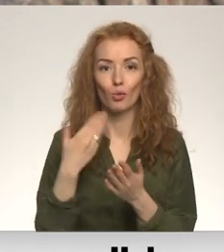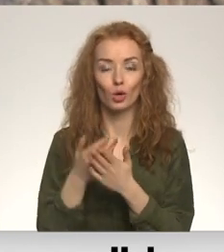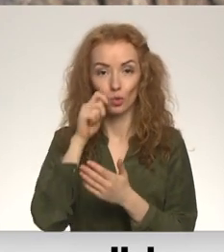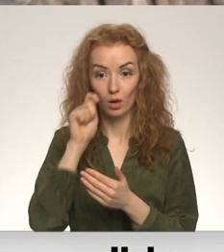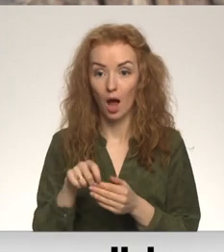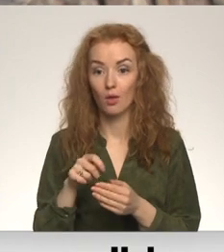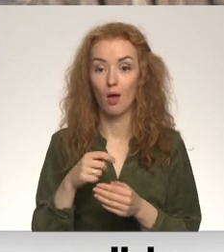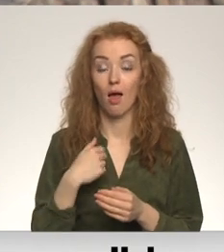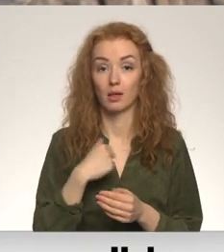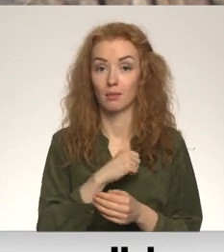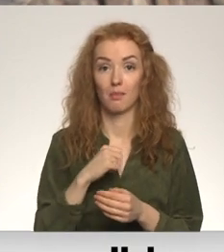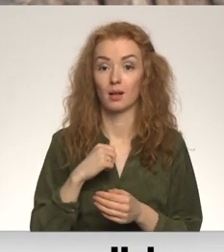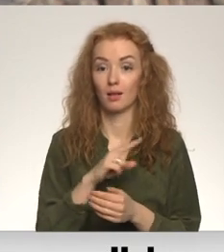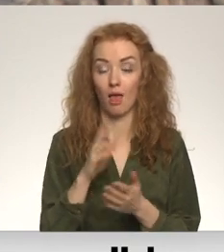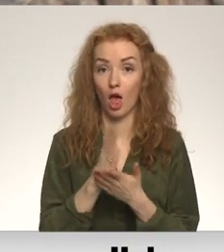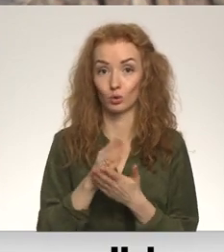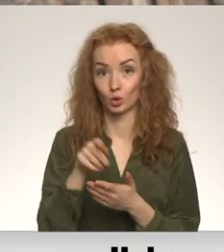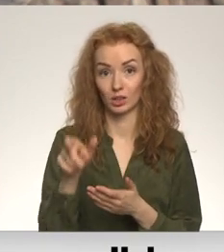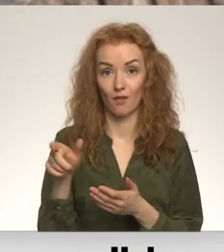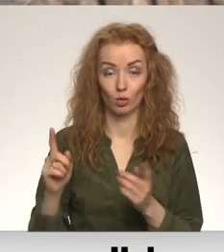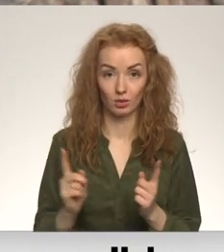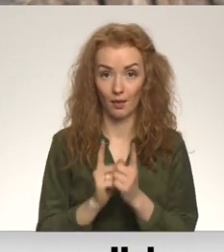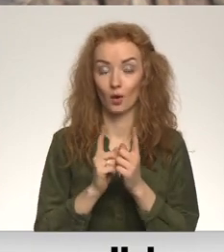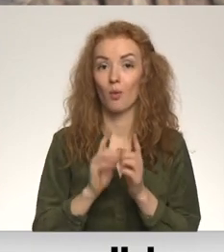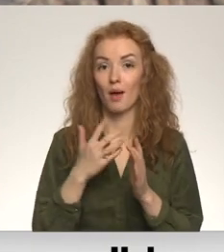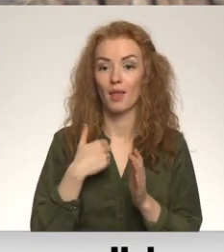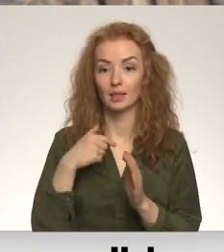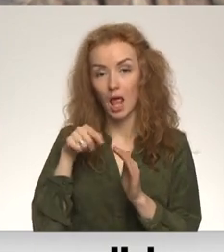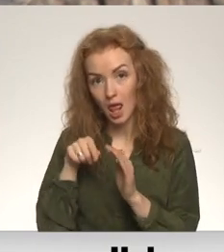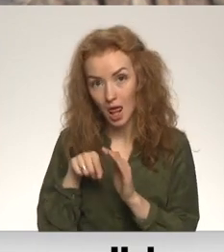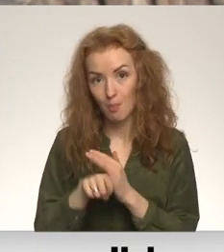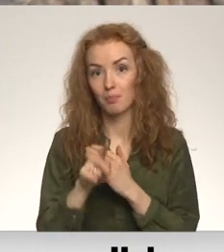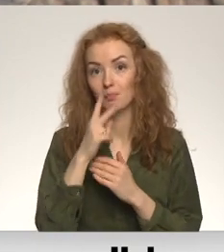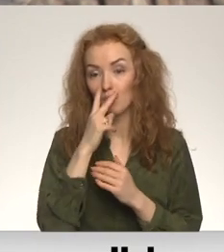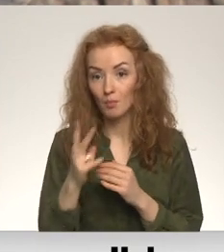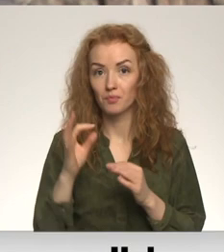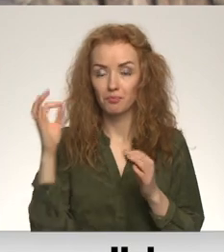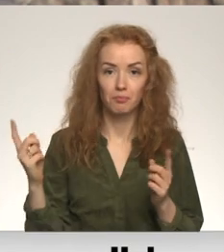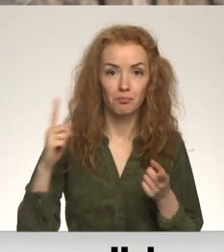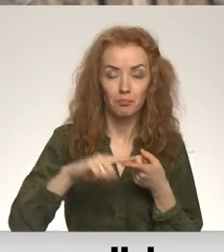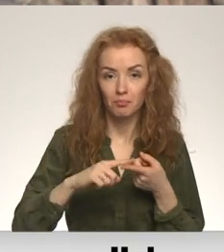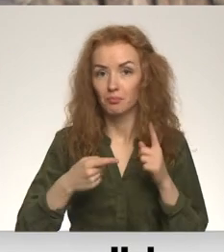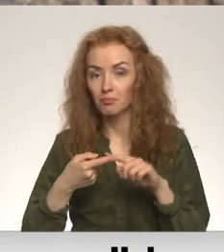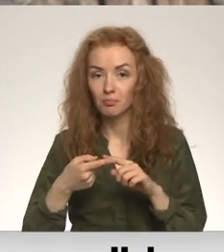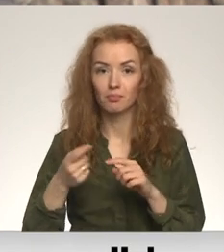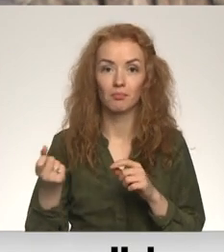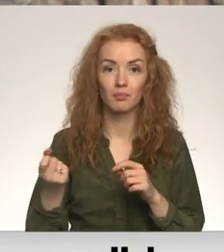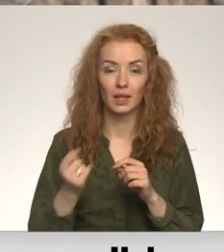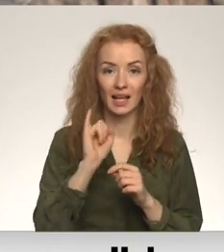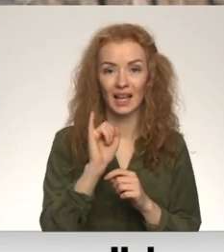neesmu lielāko daļu no viņām satikusi, mēs ieslīdējām šajā hackathonā, tad pieslēdzās klāt